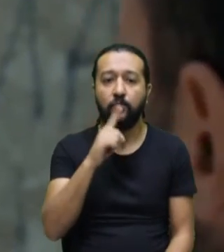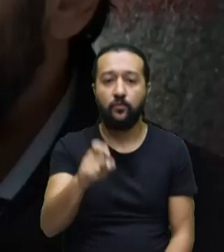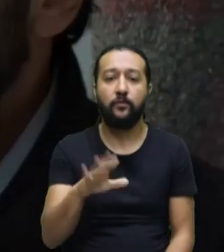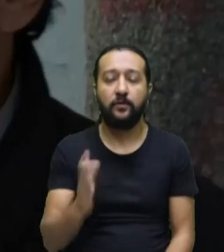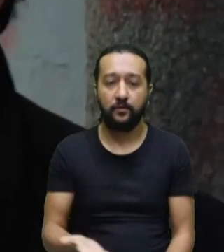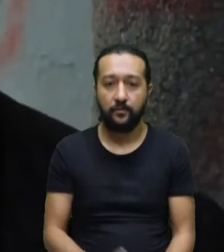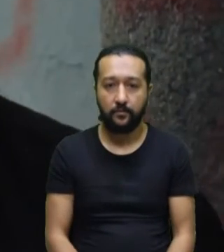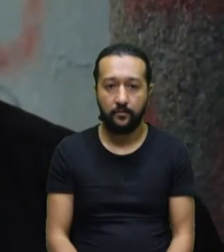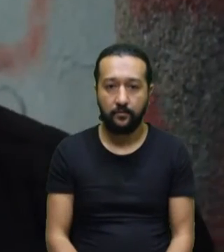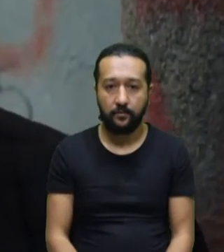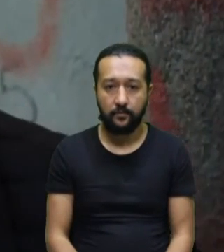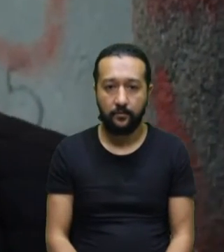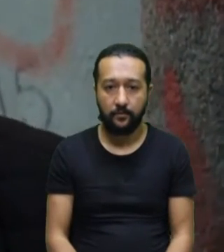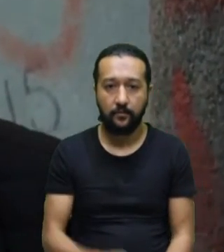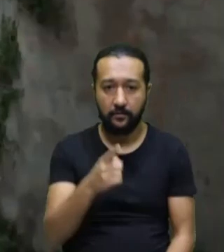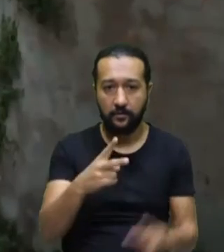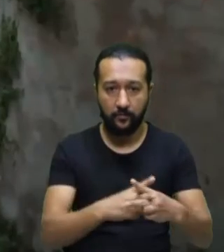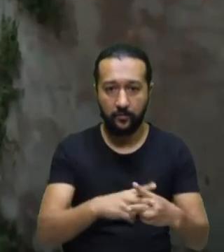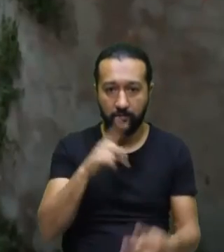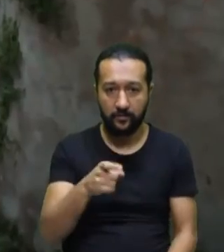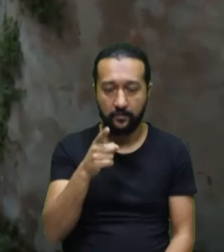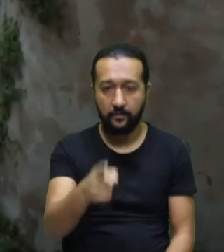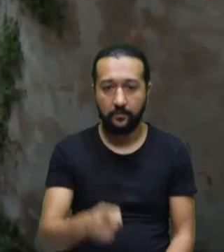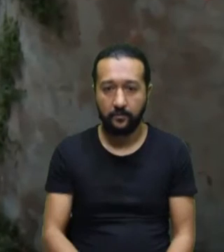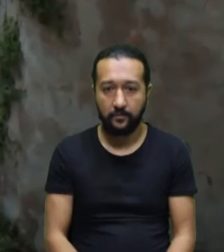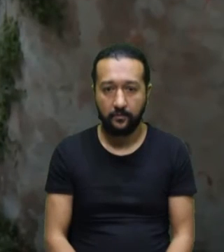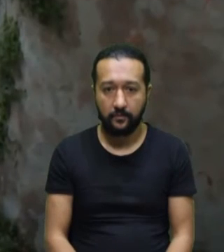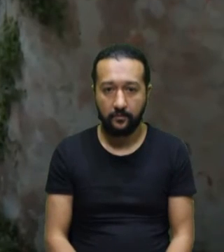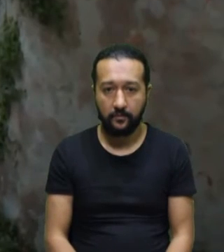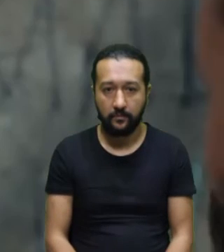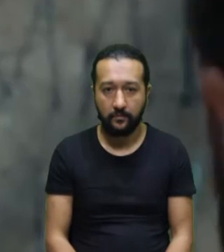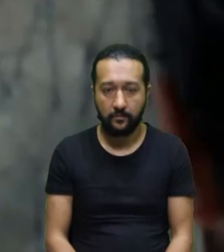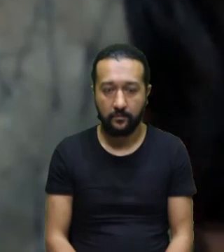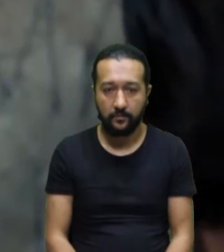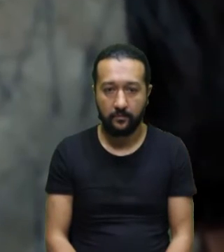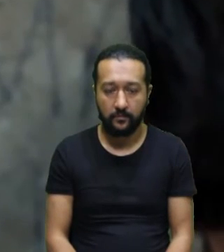şey sormadık ki. Sen polis misin? Kerim yeni geliyor.